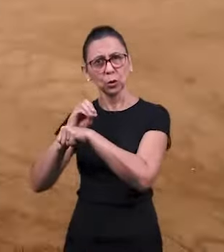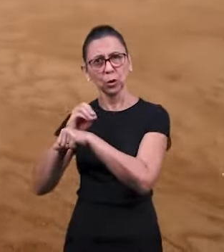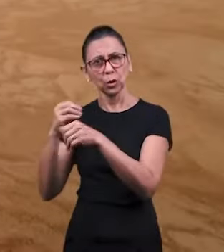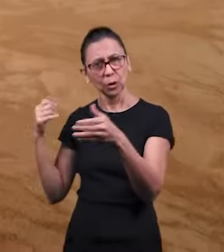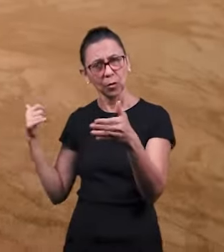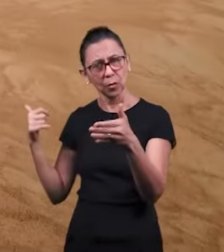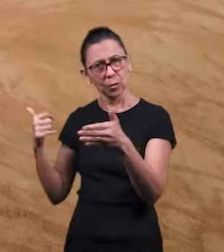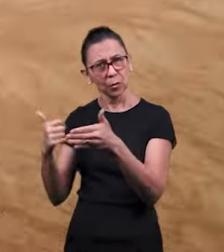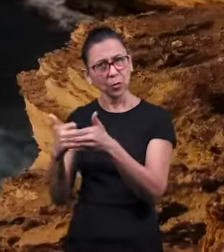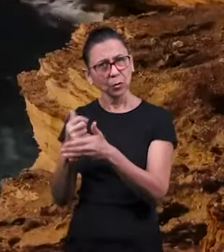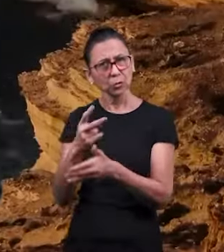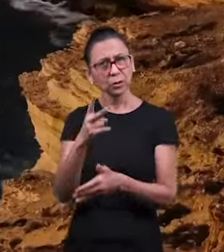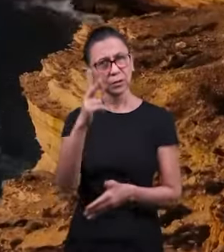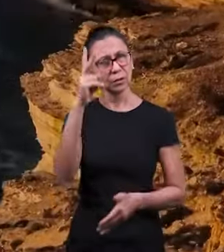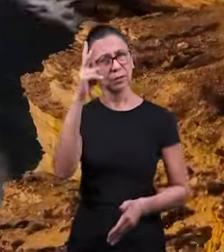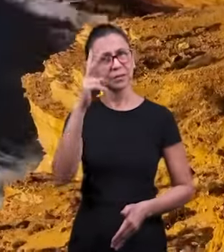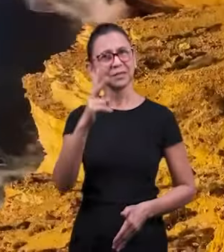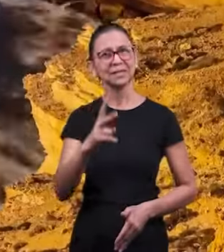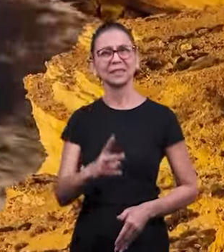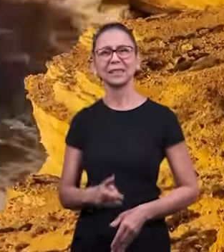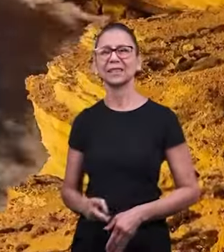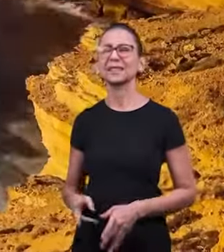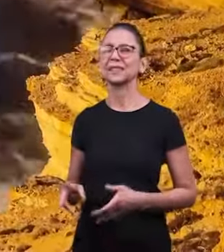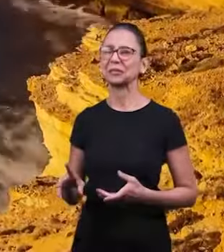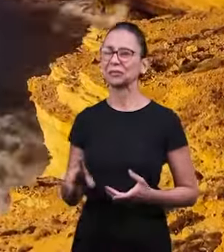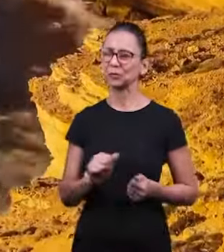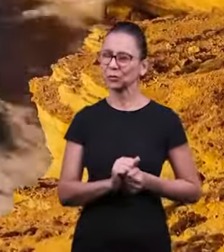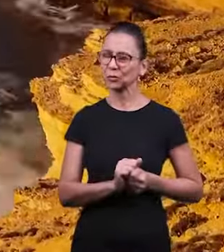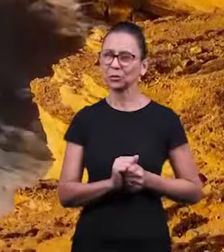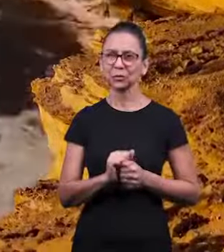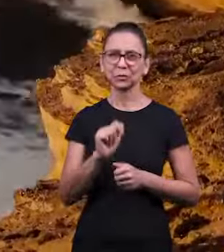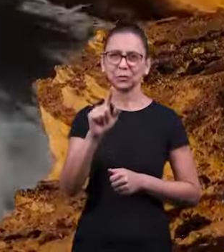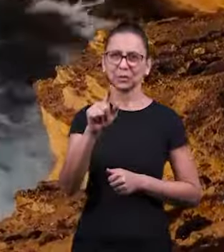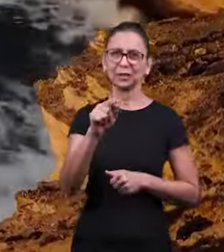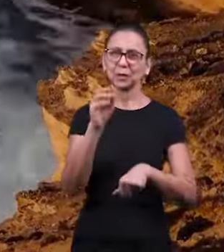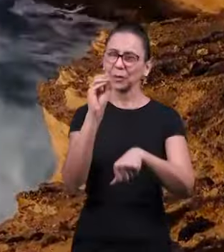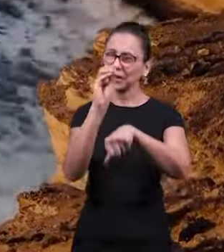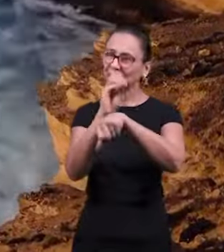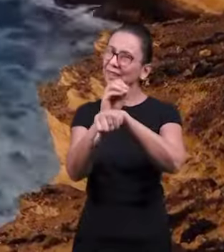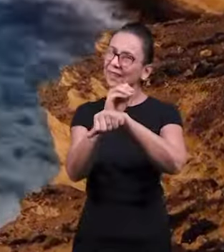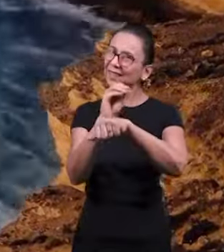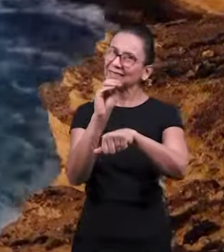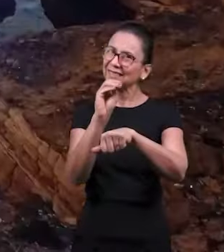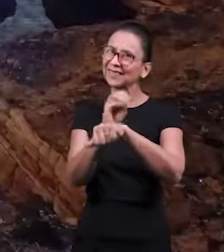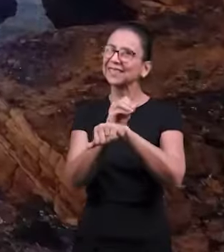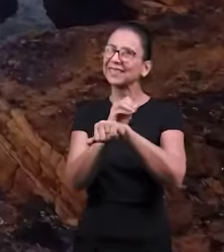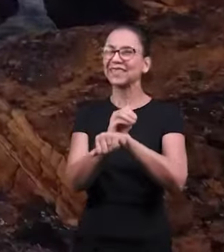сегодня и всегда будет с тобою.